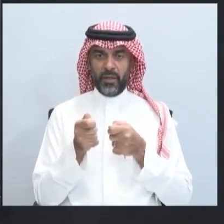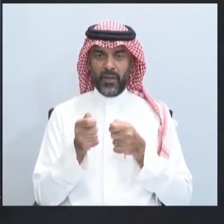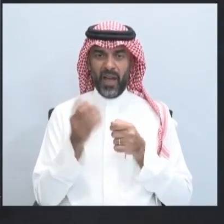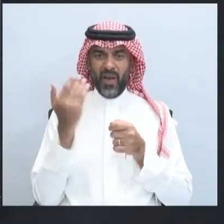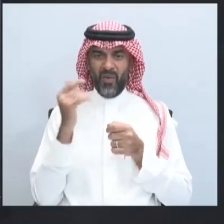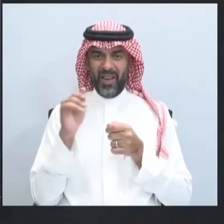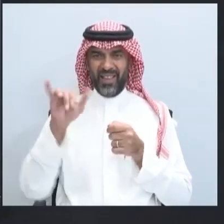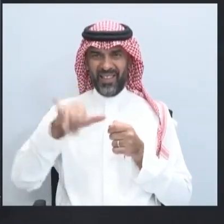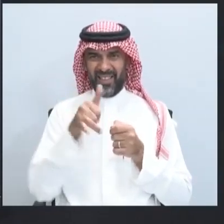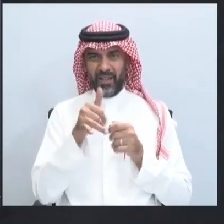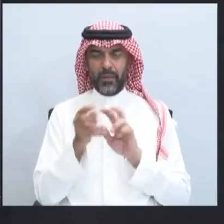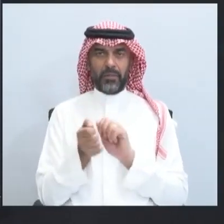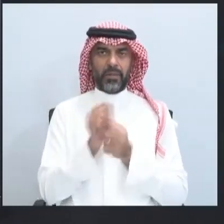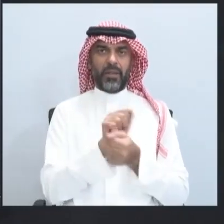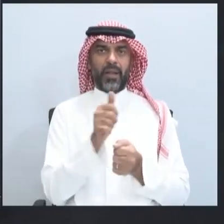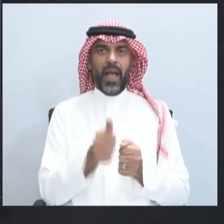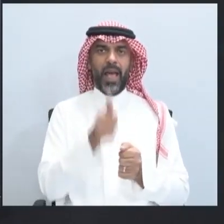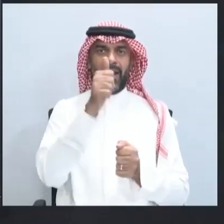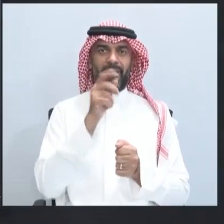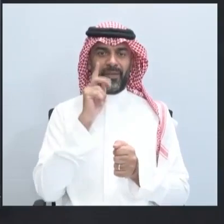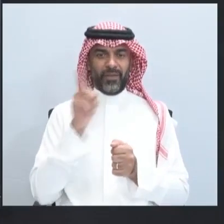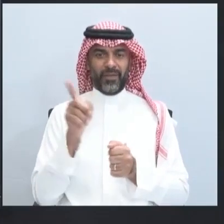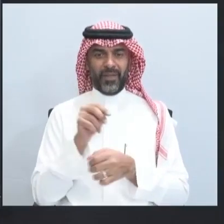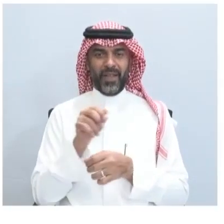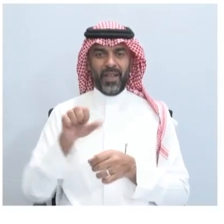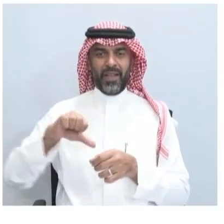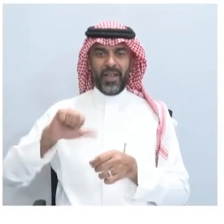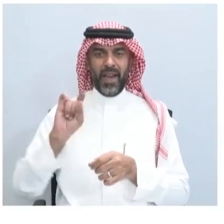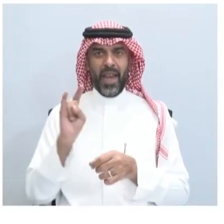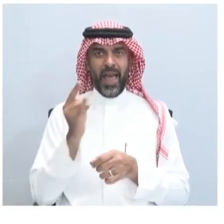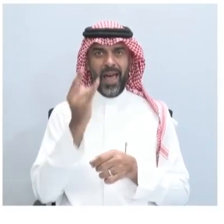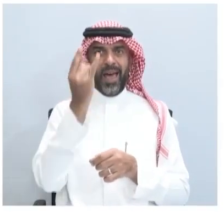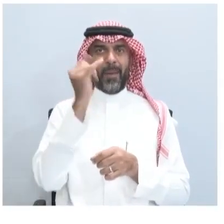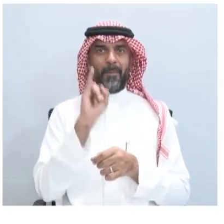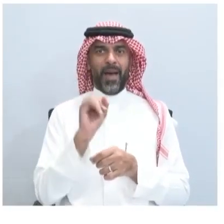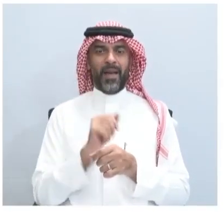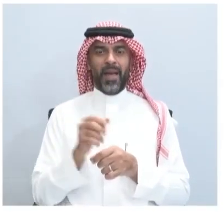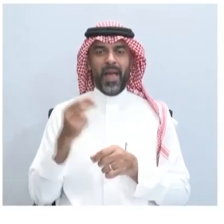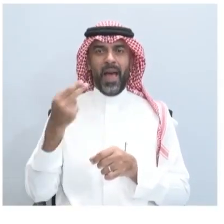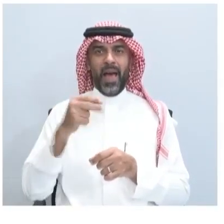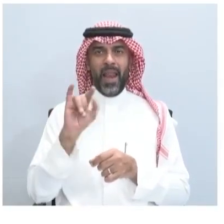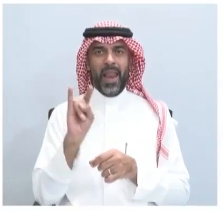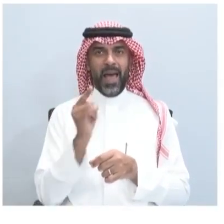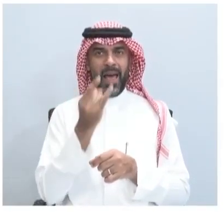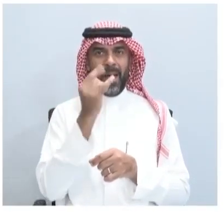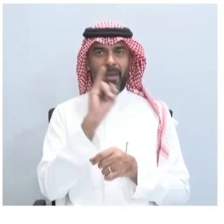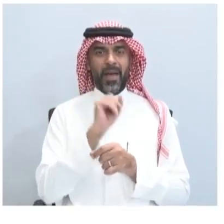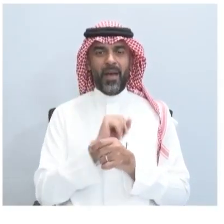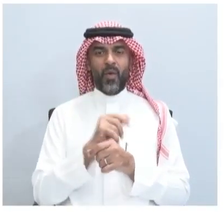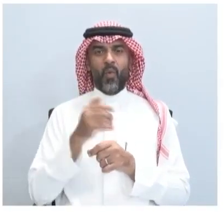قائمه فنكتبها بهذه الصوره الى علامه وحتى